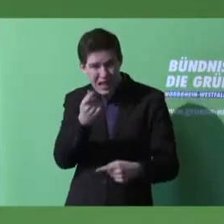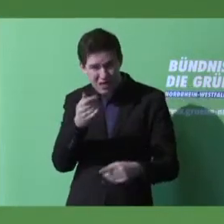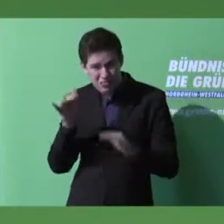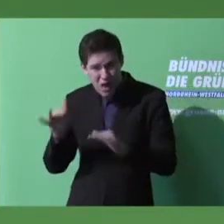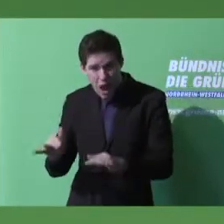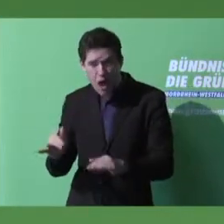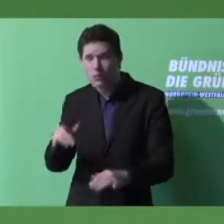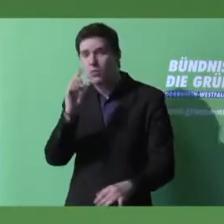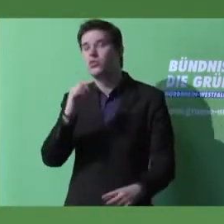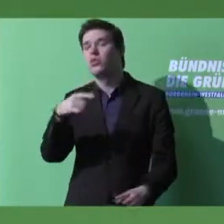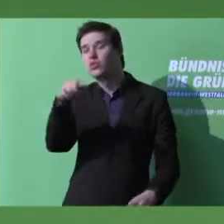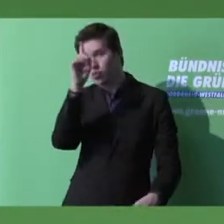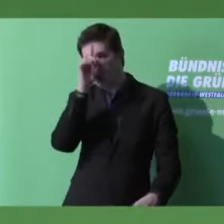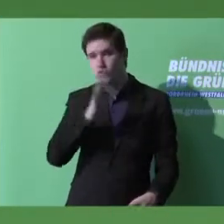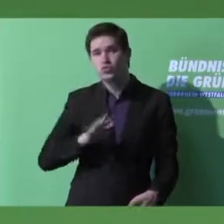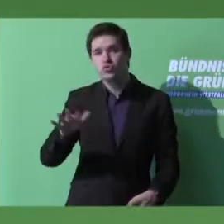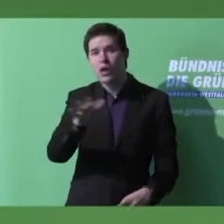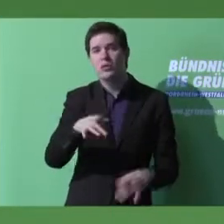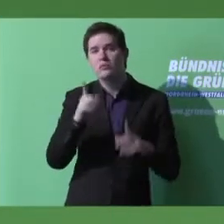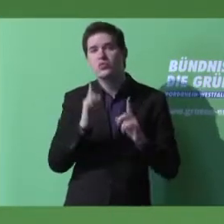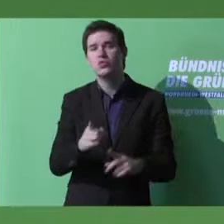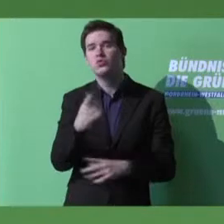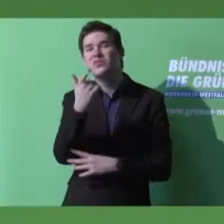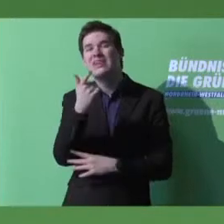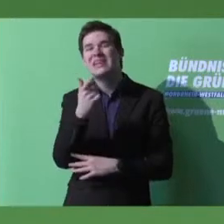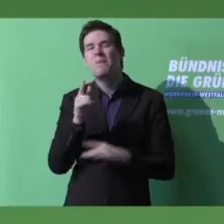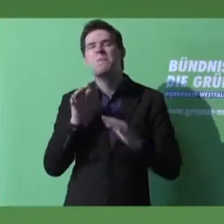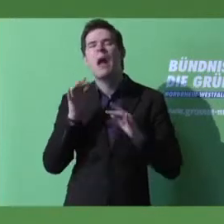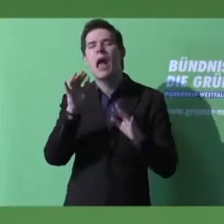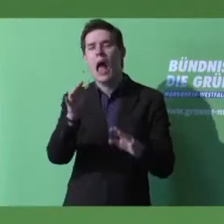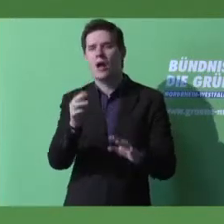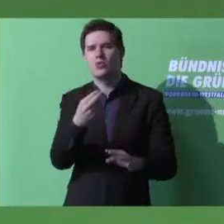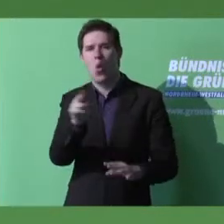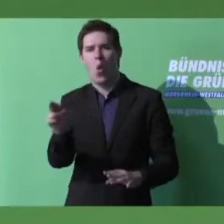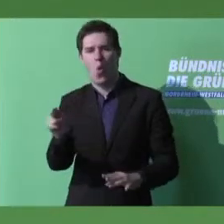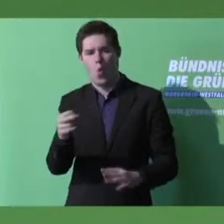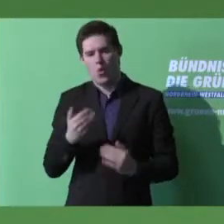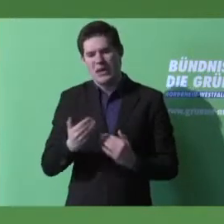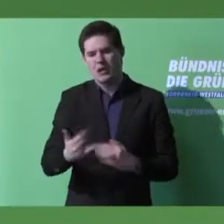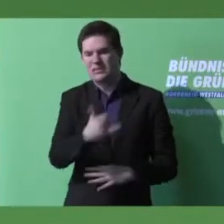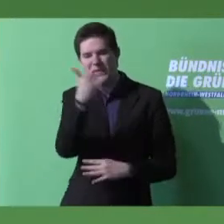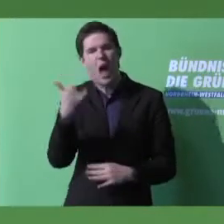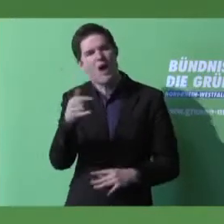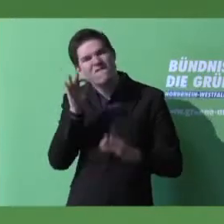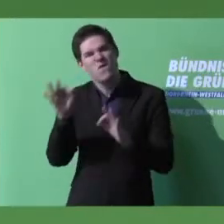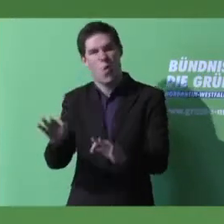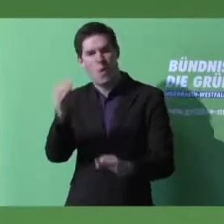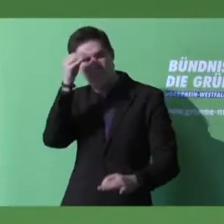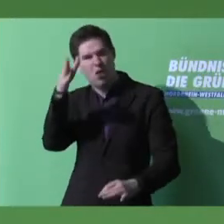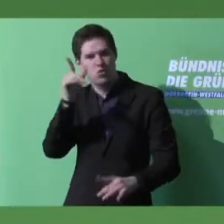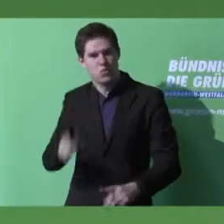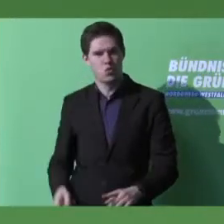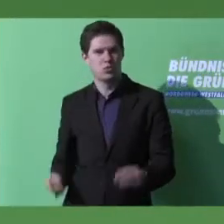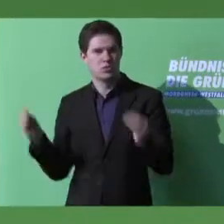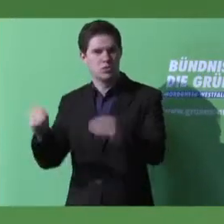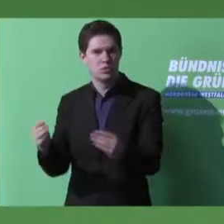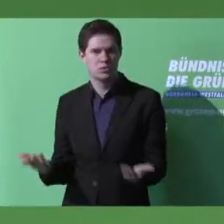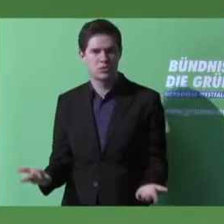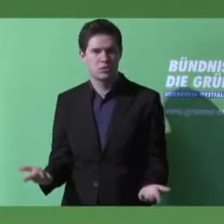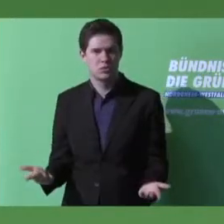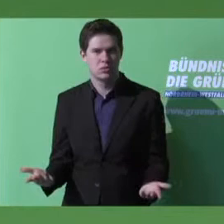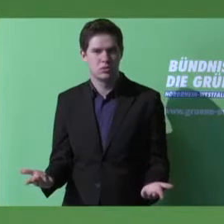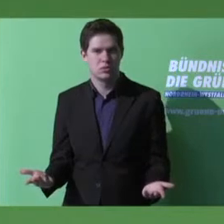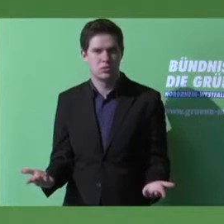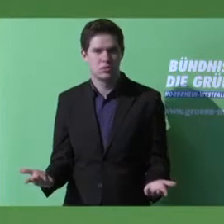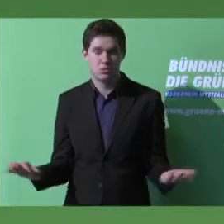Deutschland 20 Milliarden Euro mehr jedes Jahr in Bildung investieren. Ich muss euch hier